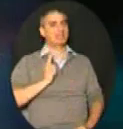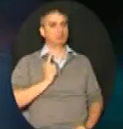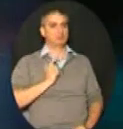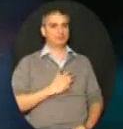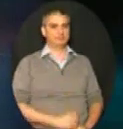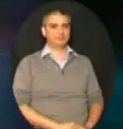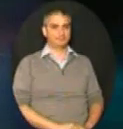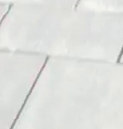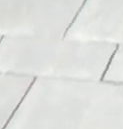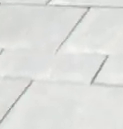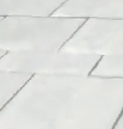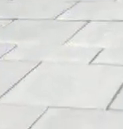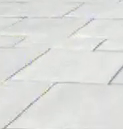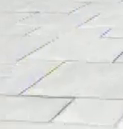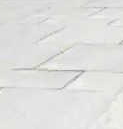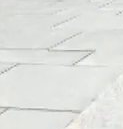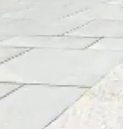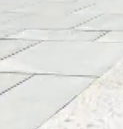האישית.